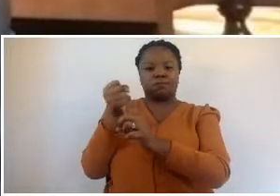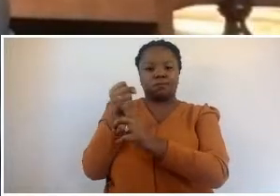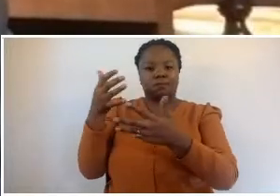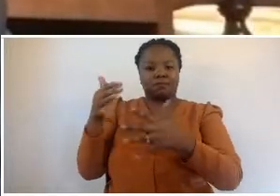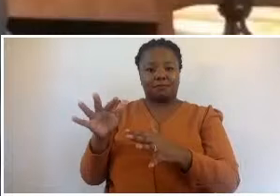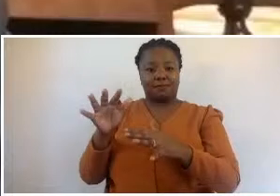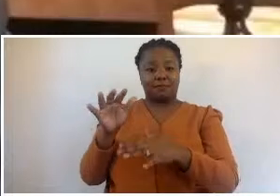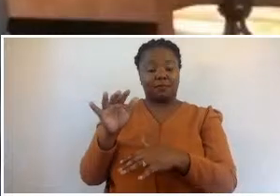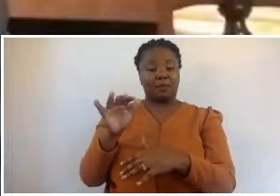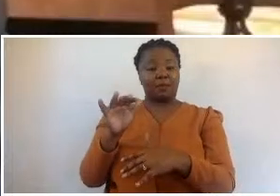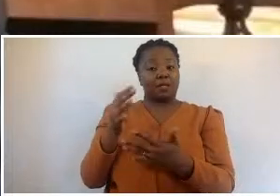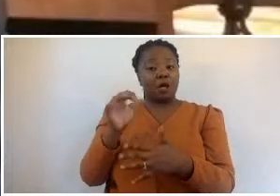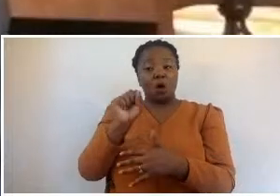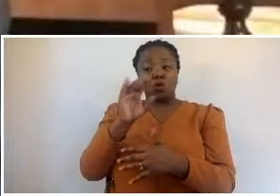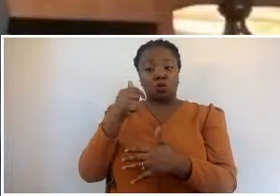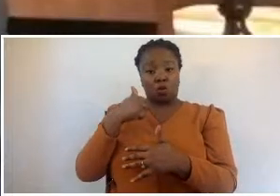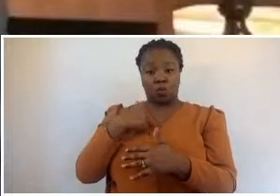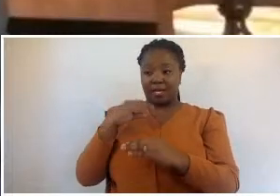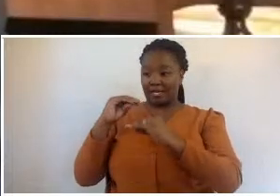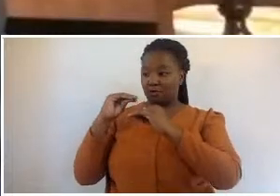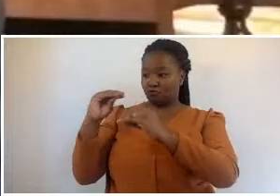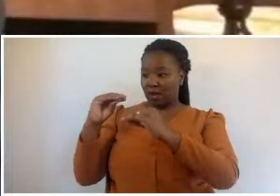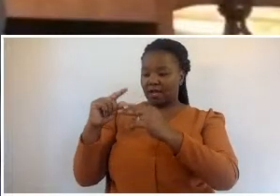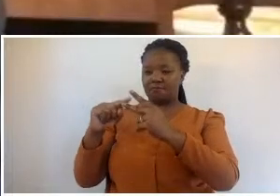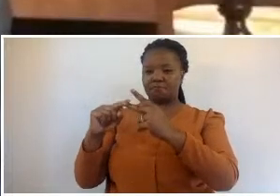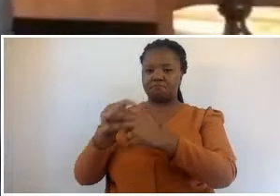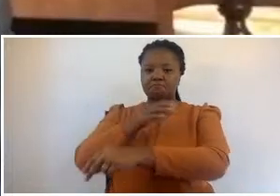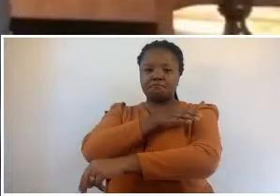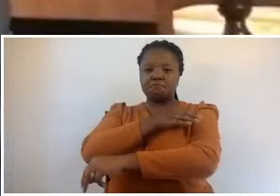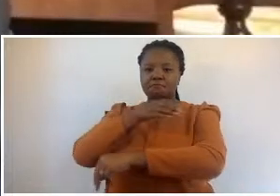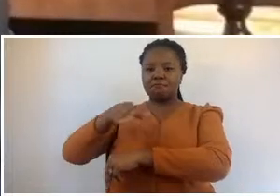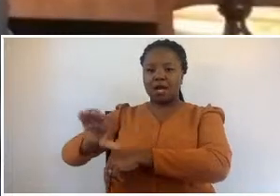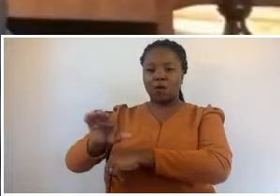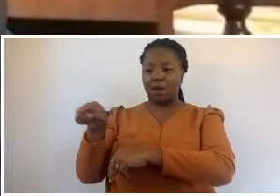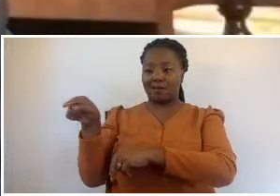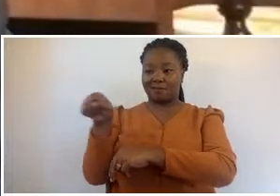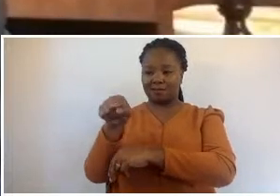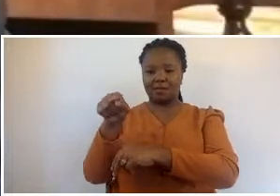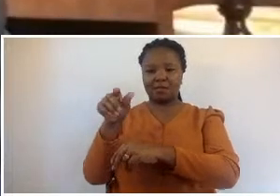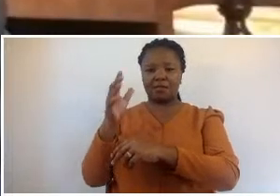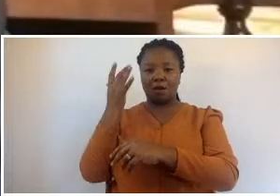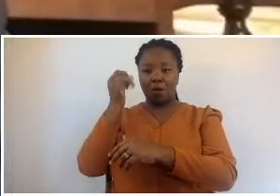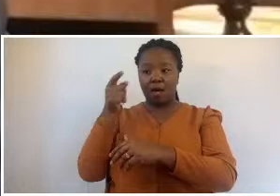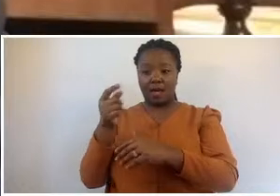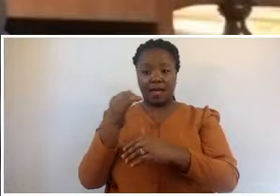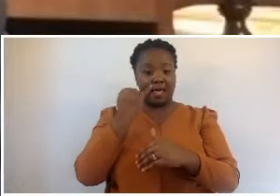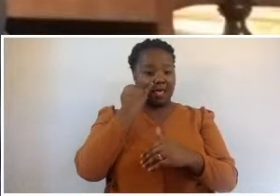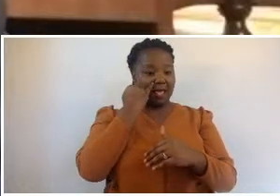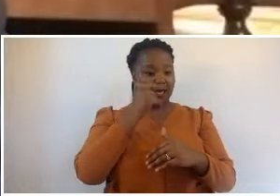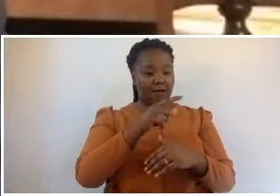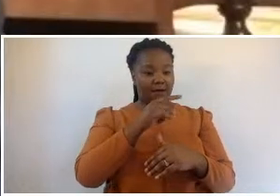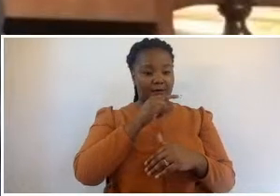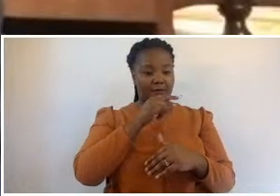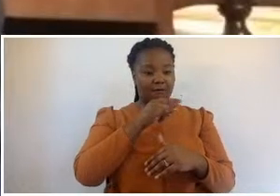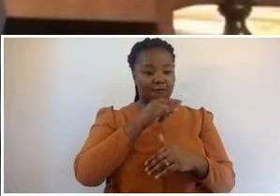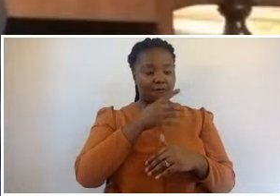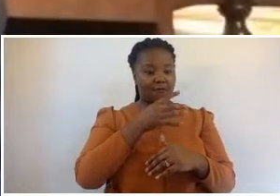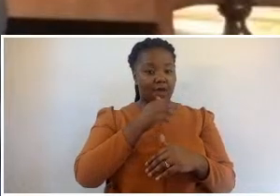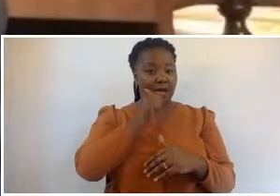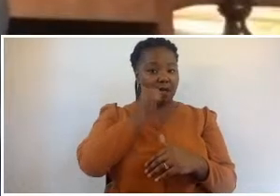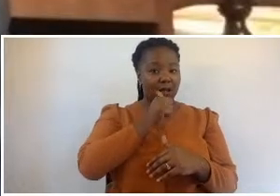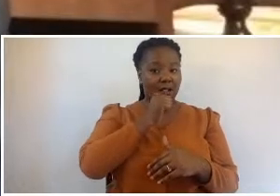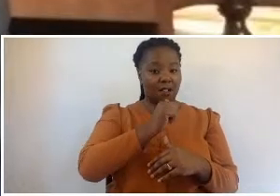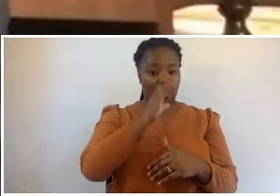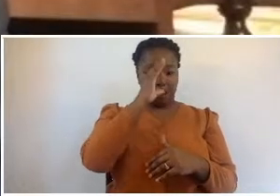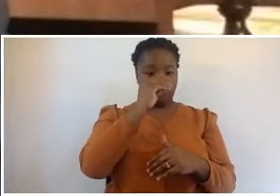forme les enseignants, on renforce leurs moyens d'action pour qu'ils puissent aider à protéger les filles